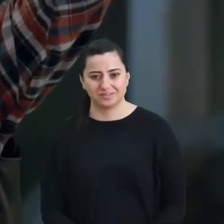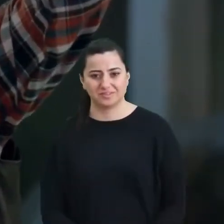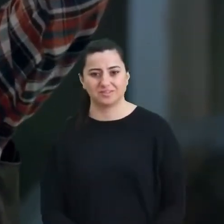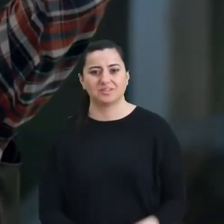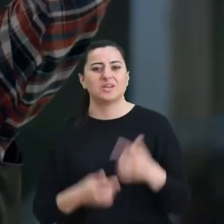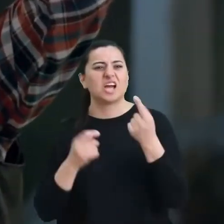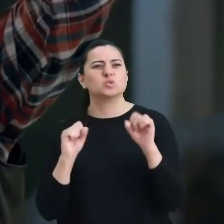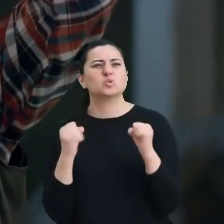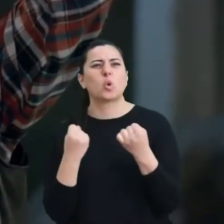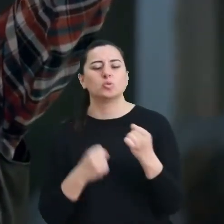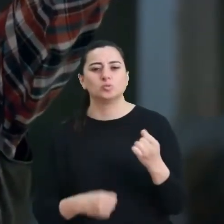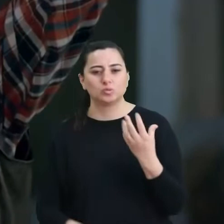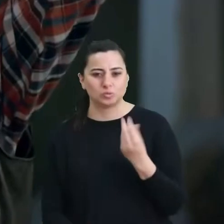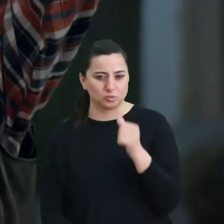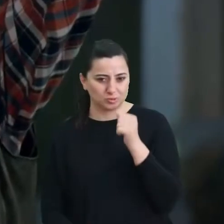Acık soğukmuş.